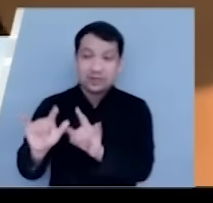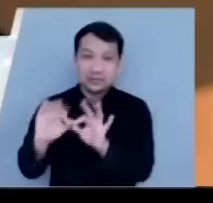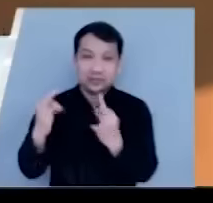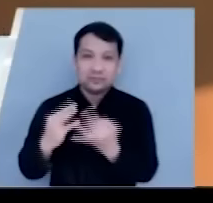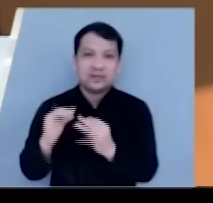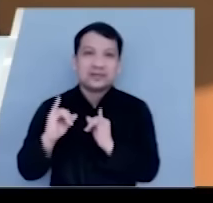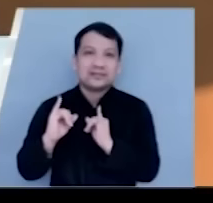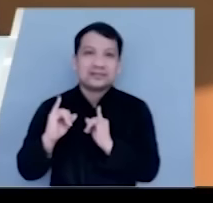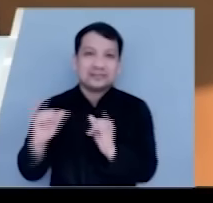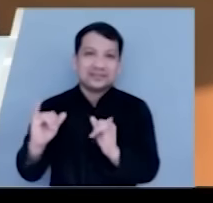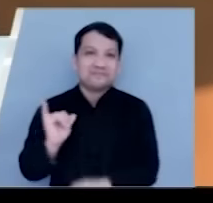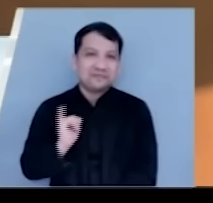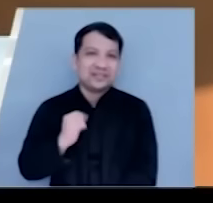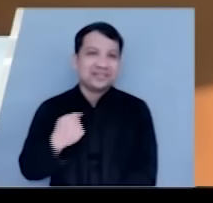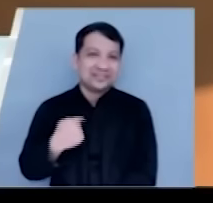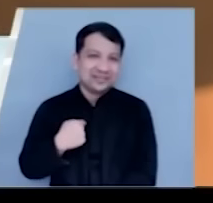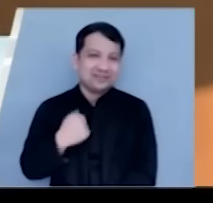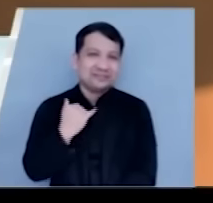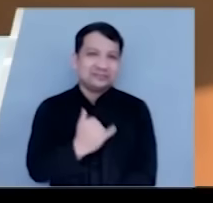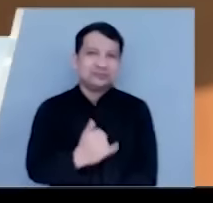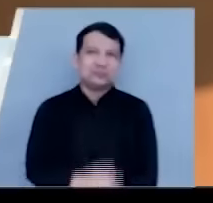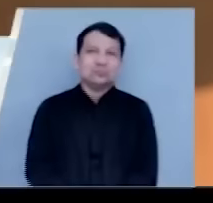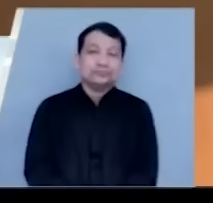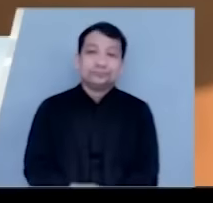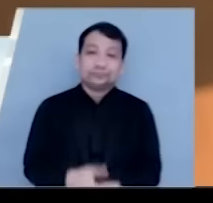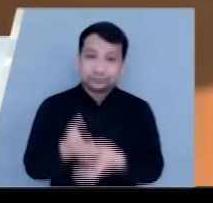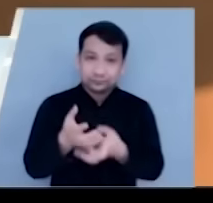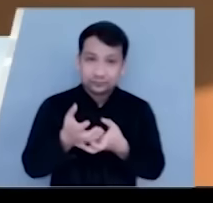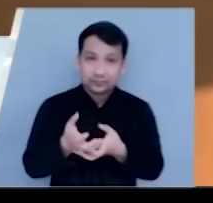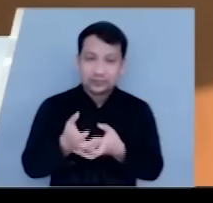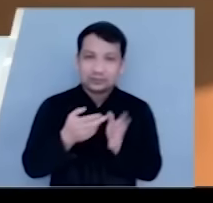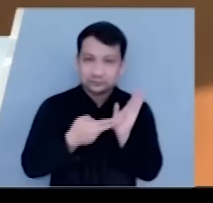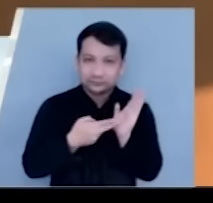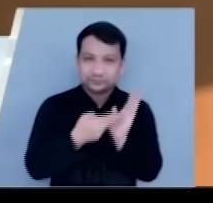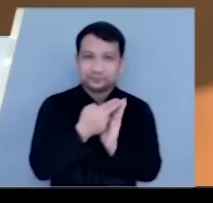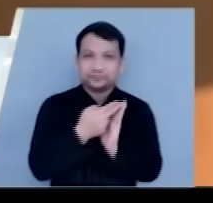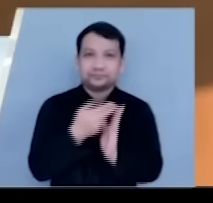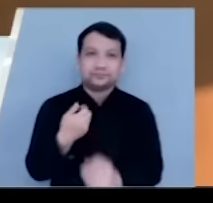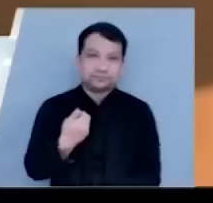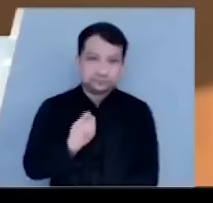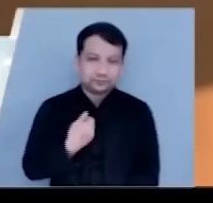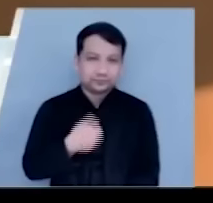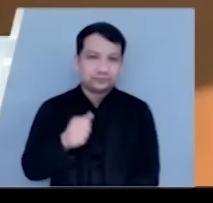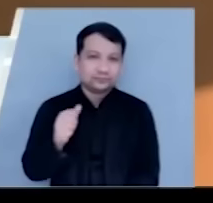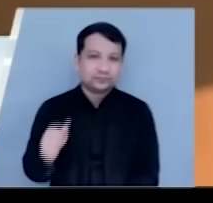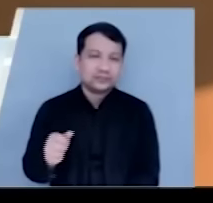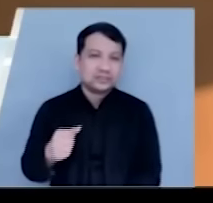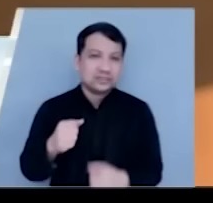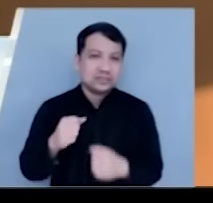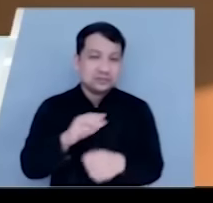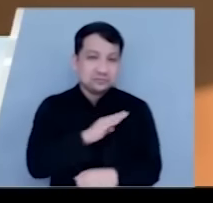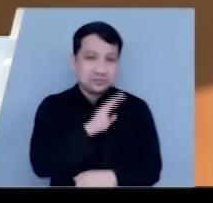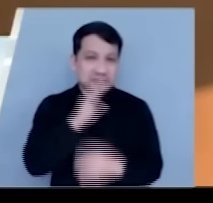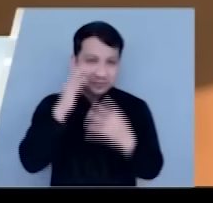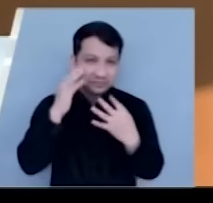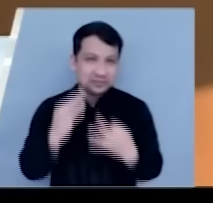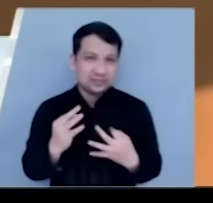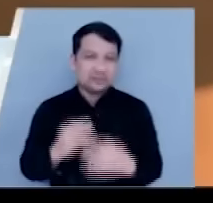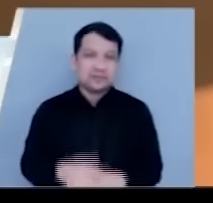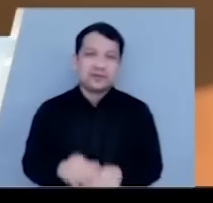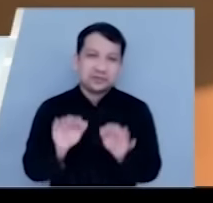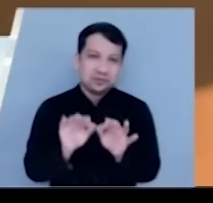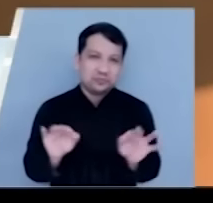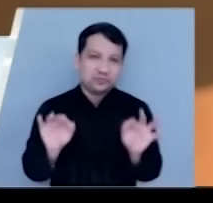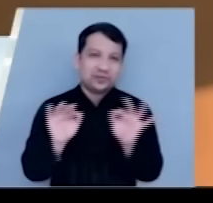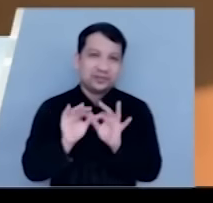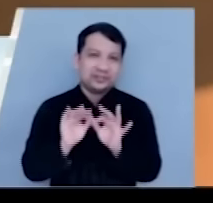mamahalin. And gusto ko po very honest sa sarili niya at may paninindigan. Ayun, yun po yung pinaka-importante